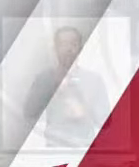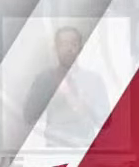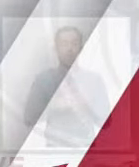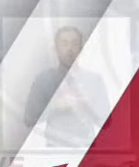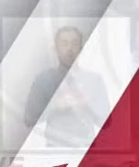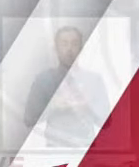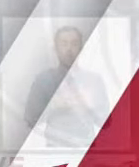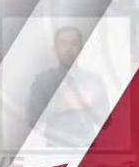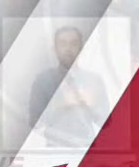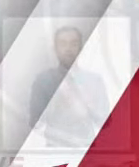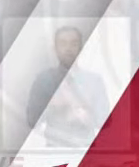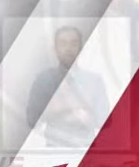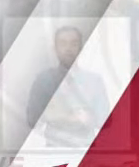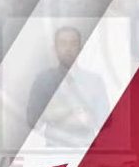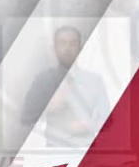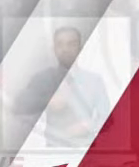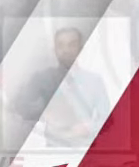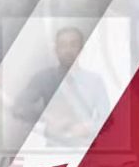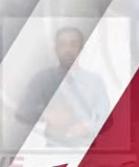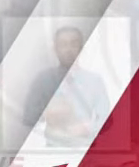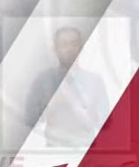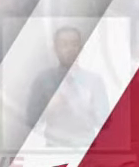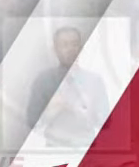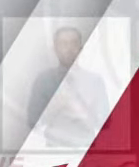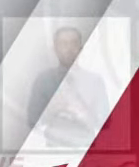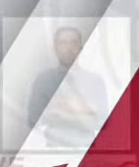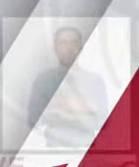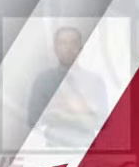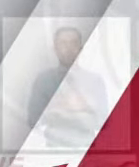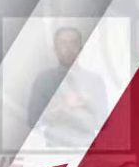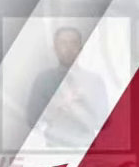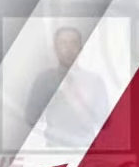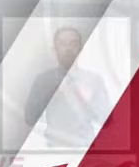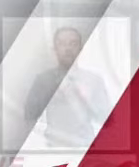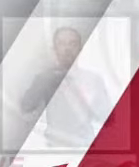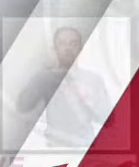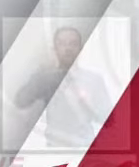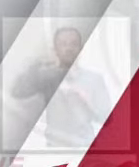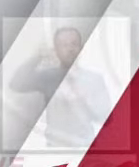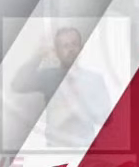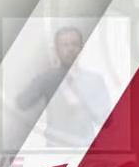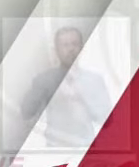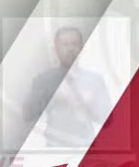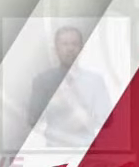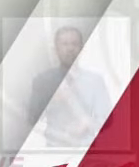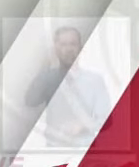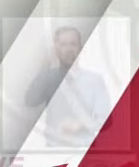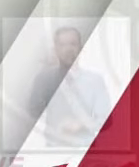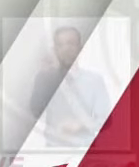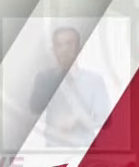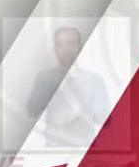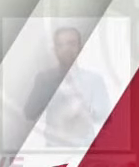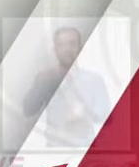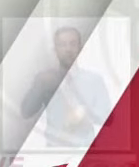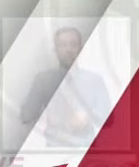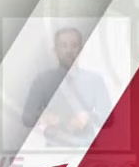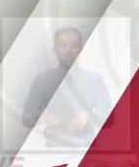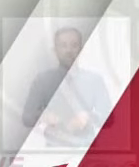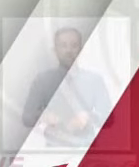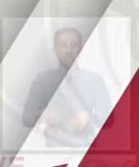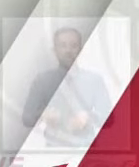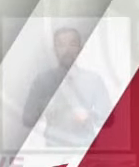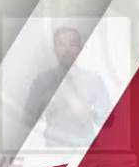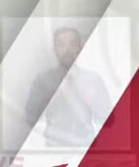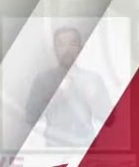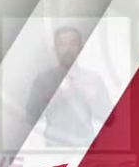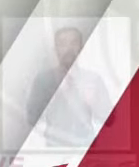ලෙස මැතිව්ස් දැවියගේ කිසිදු පන්දුවකට මුහුණ දීමට පෙරයි. ජාත්‍යන්තර ක්‍රිකට් ඉතිහාසයේ මෙවැනි දැවියාමක් සිදු වූ පළමු අවස්ථාව මෙයයි.